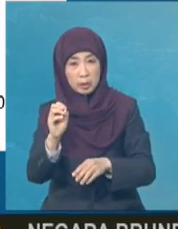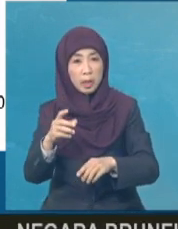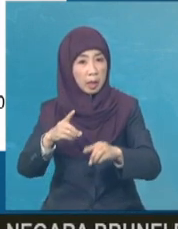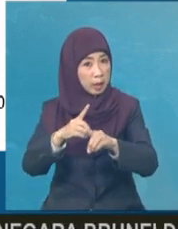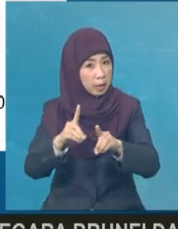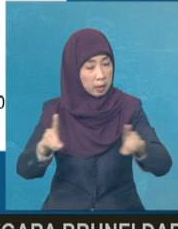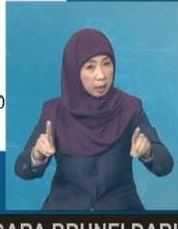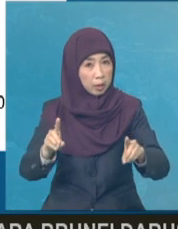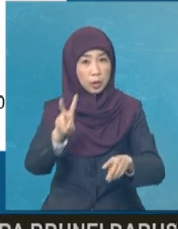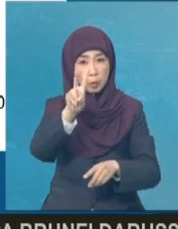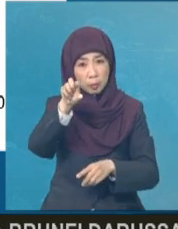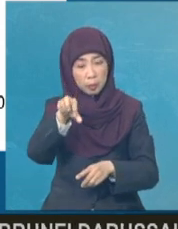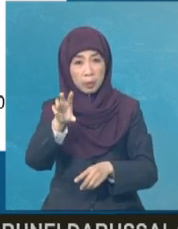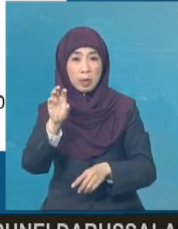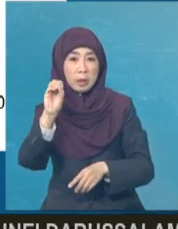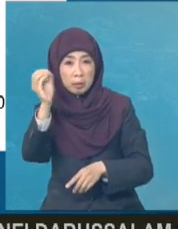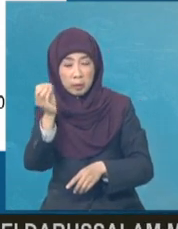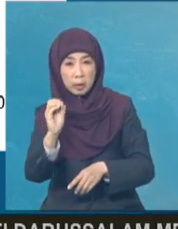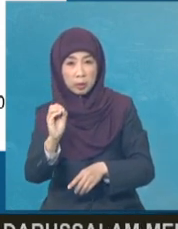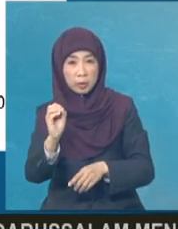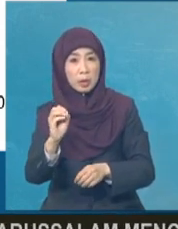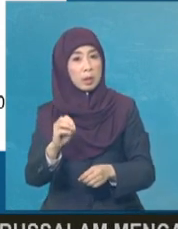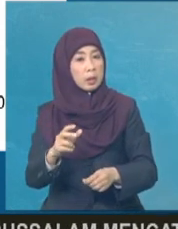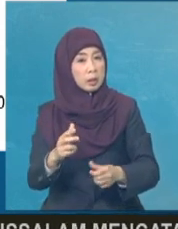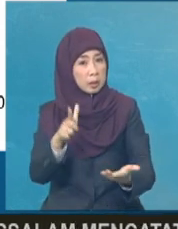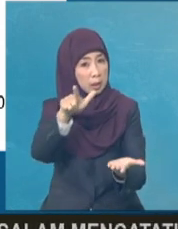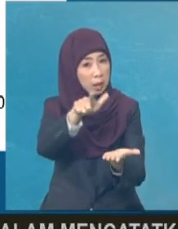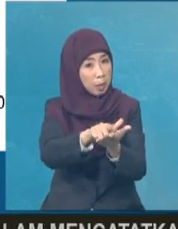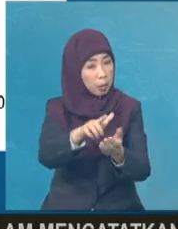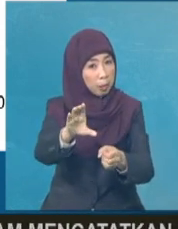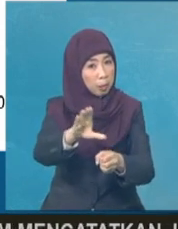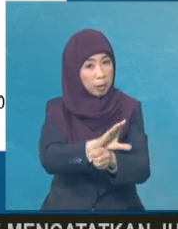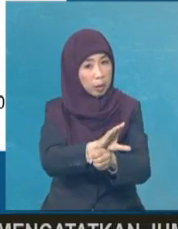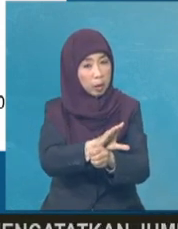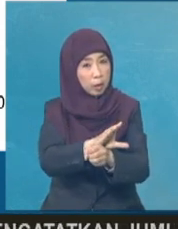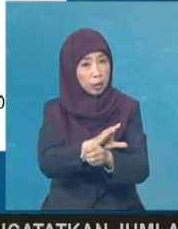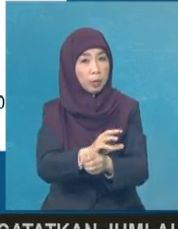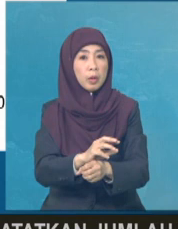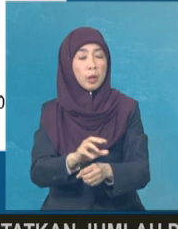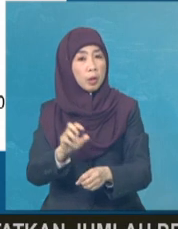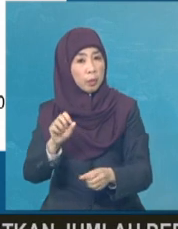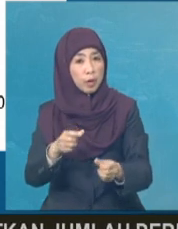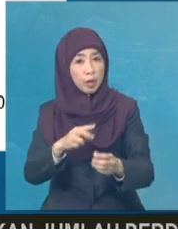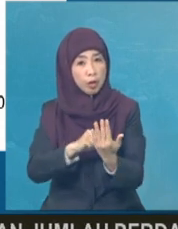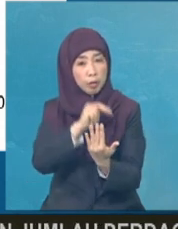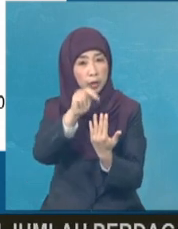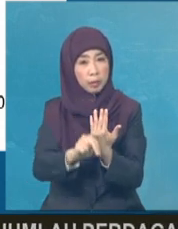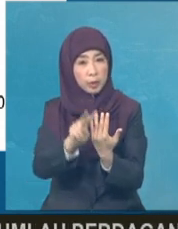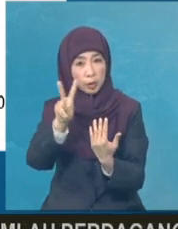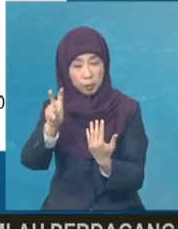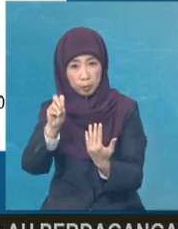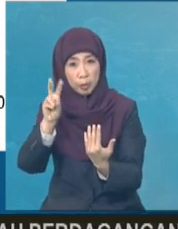darat 20-an tiga products laporan penuh Aan perdagangan parangan antar bangsa bagi bulan November